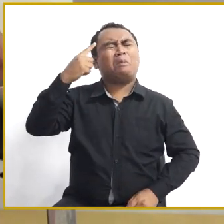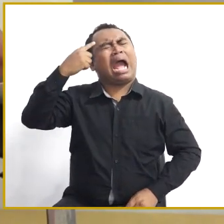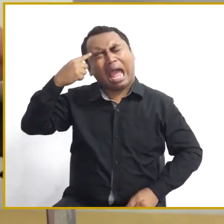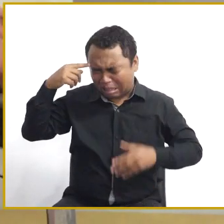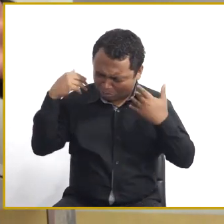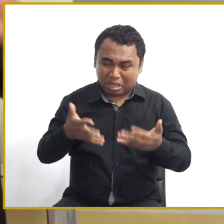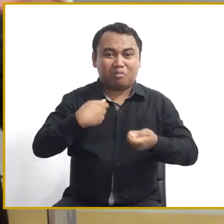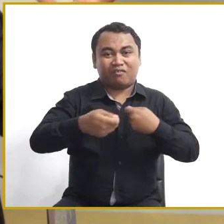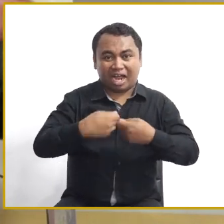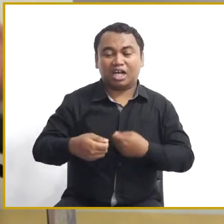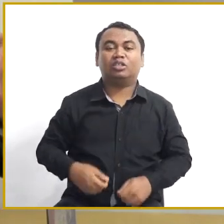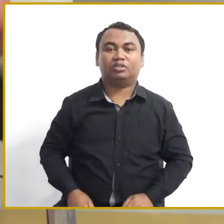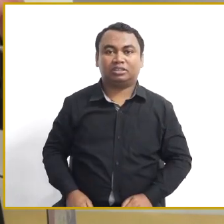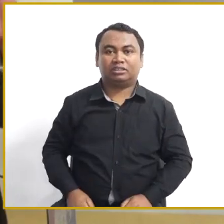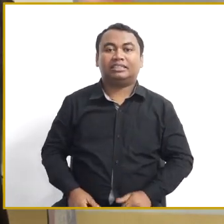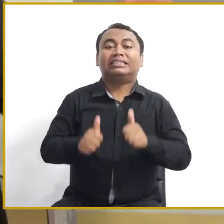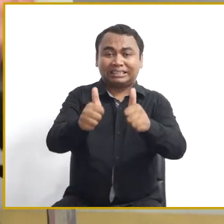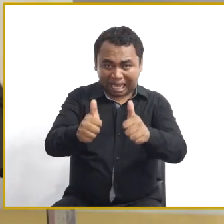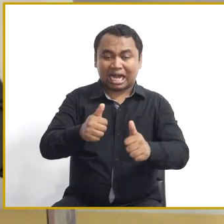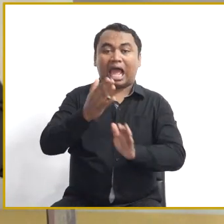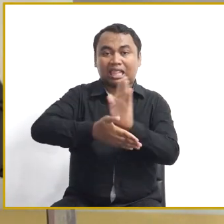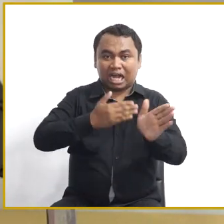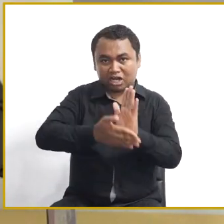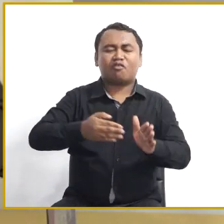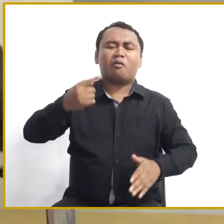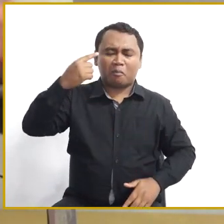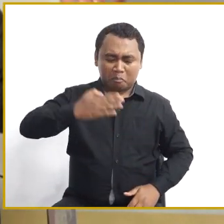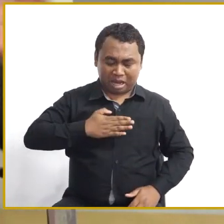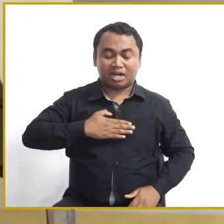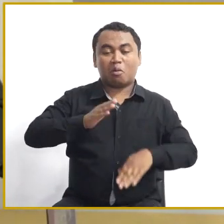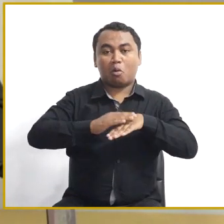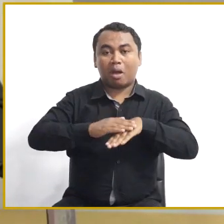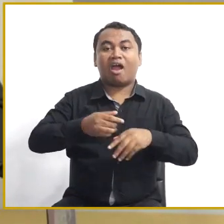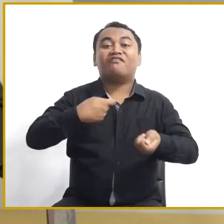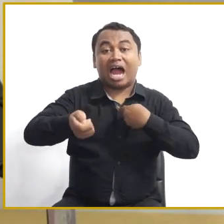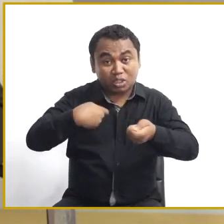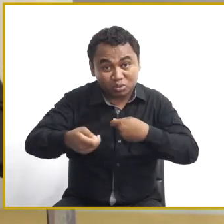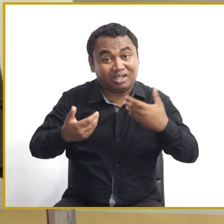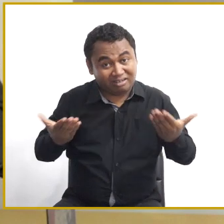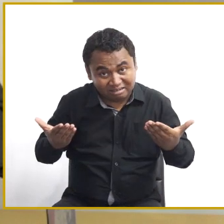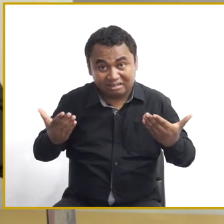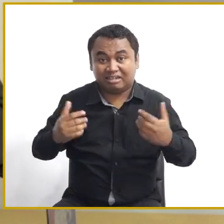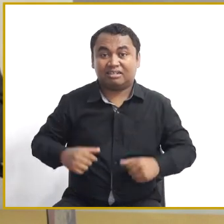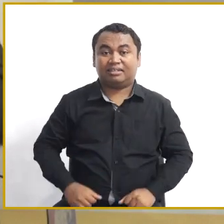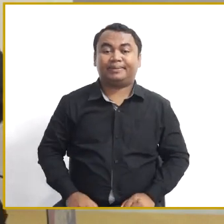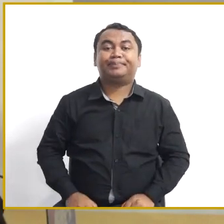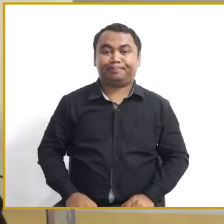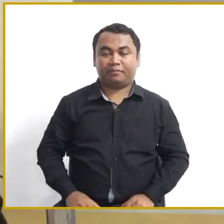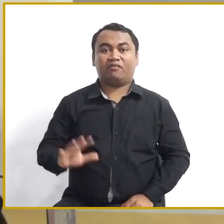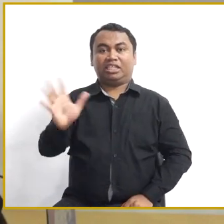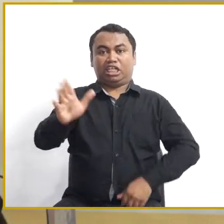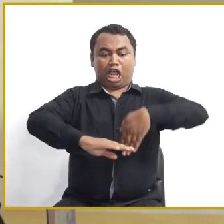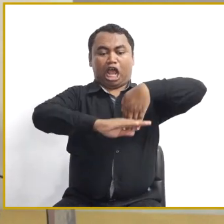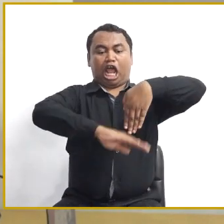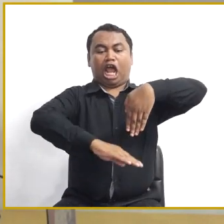dikan'zay zavatra ray ampianaro mikasika resaka varotra zany ny faritra eto fa tsy hoe ny any